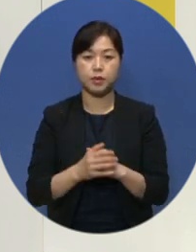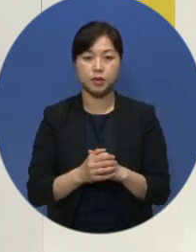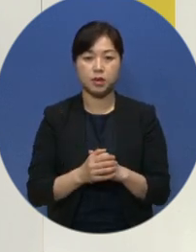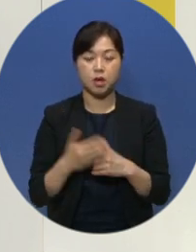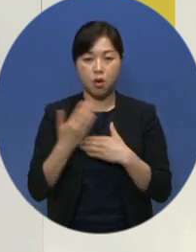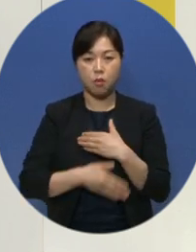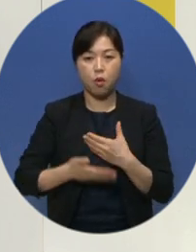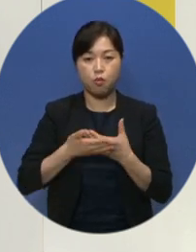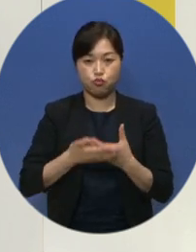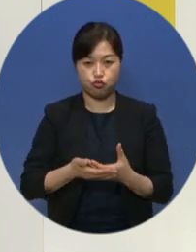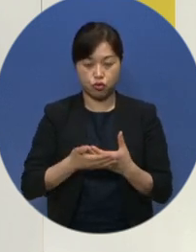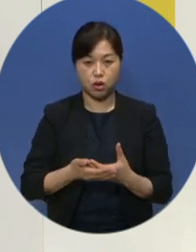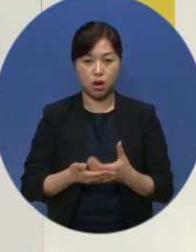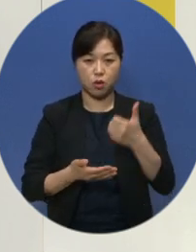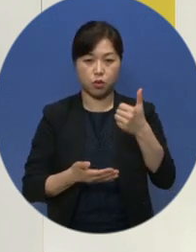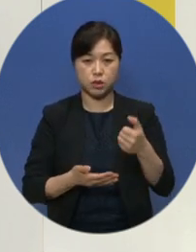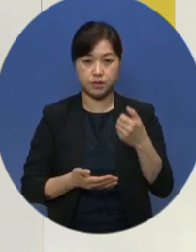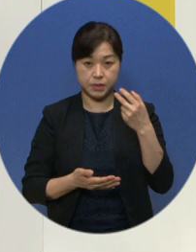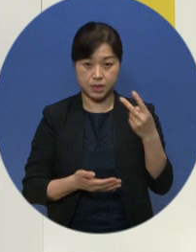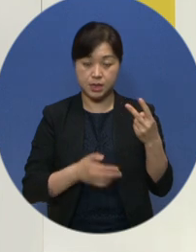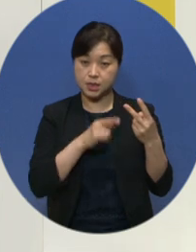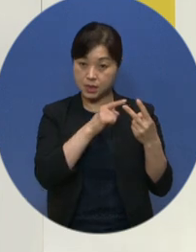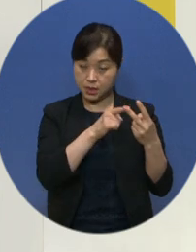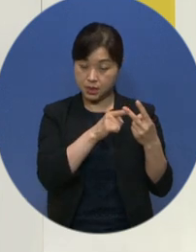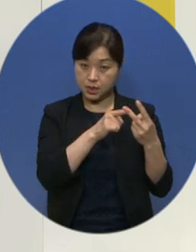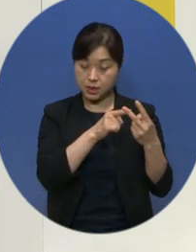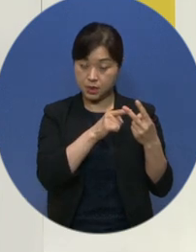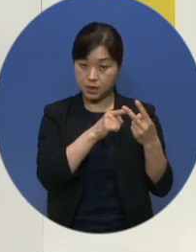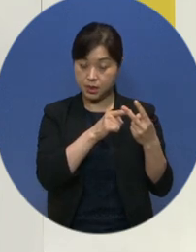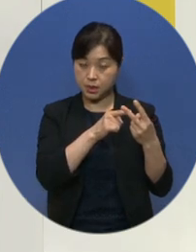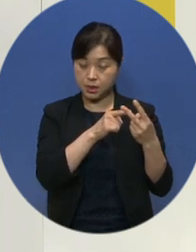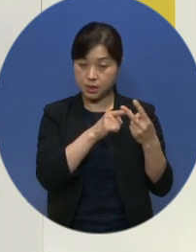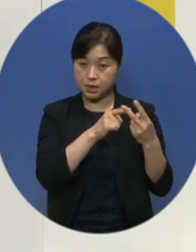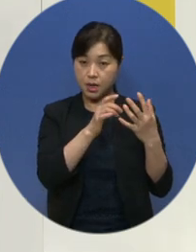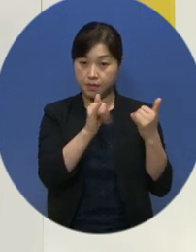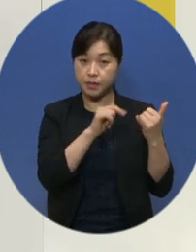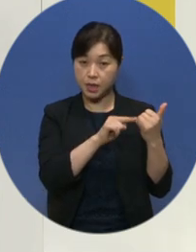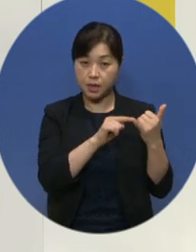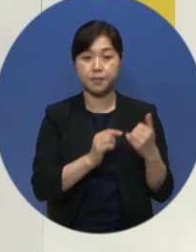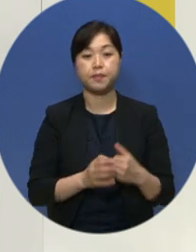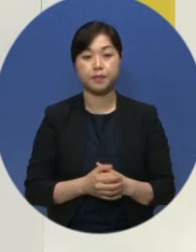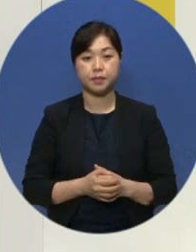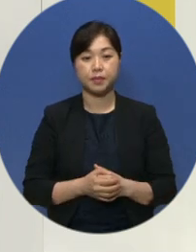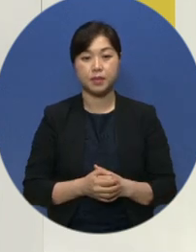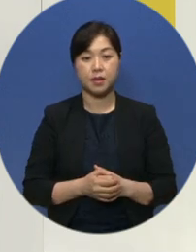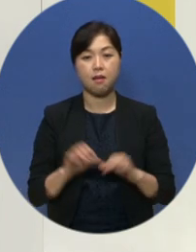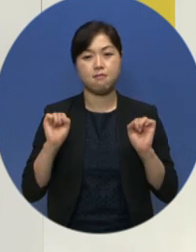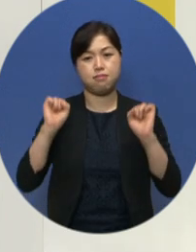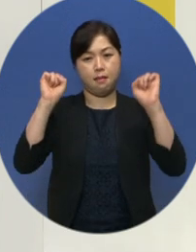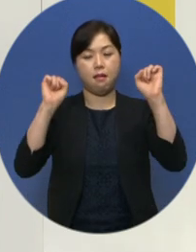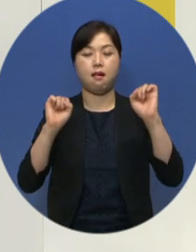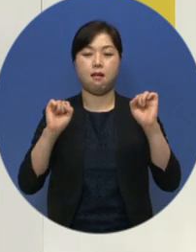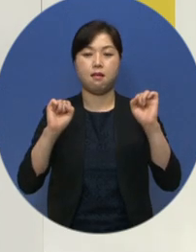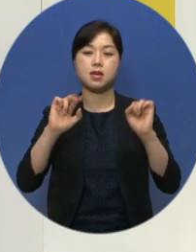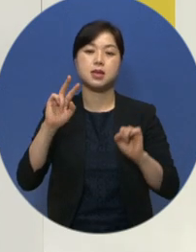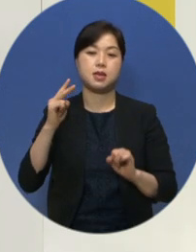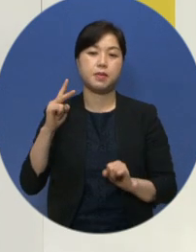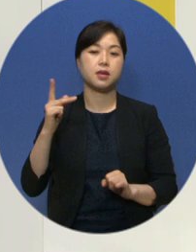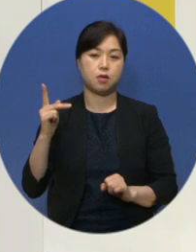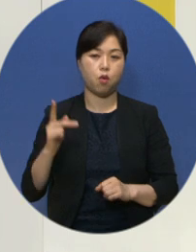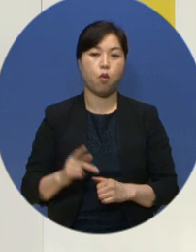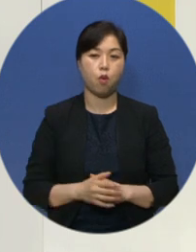몸무게가 50 이길호 가 나가는 선수가 어 2배 키로 를 드는 경우가